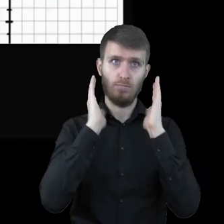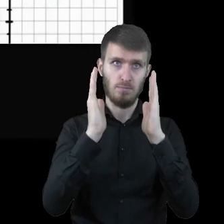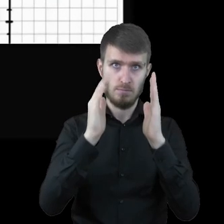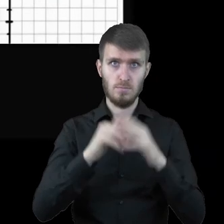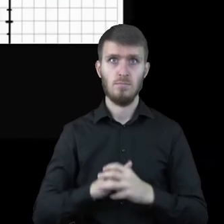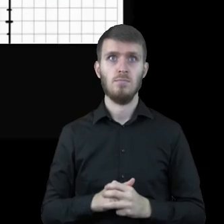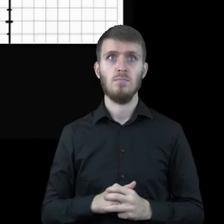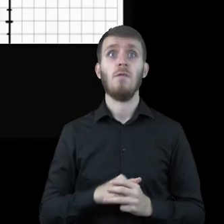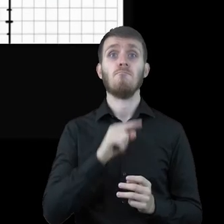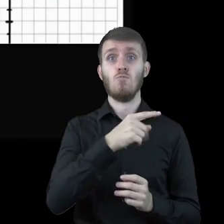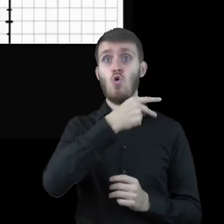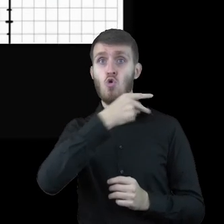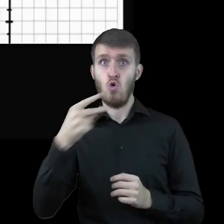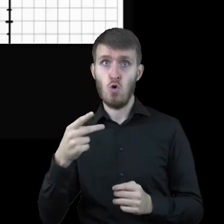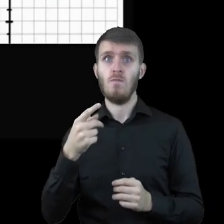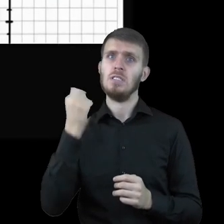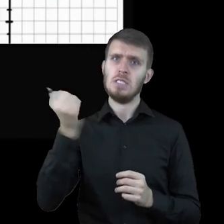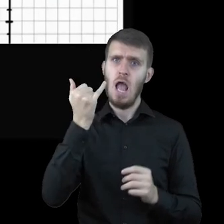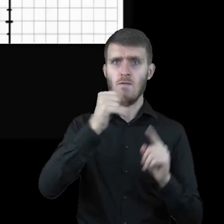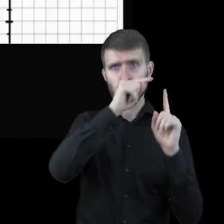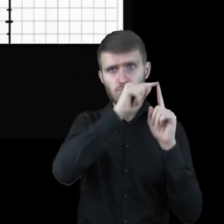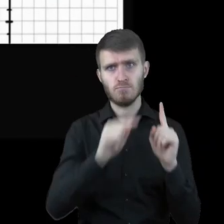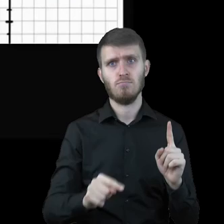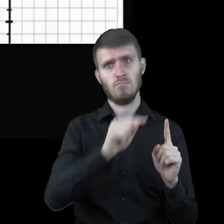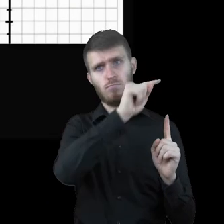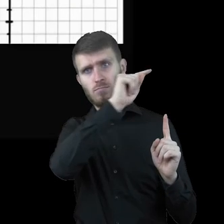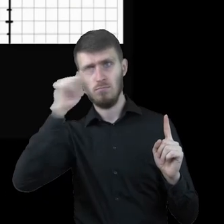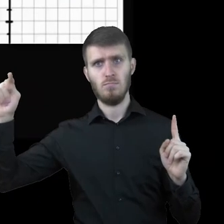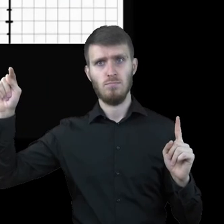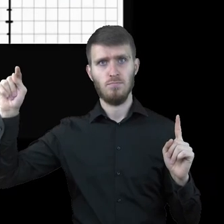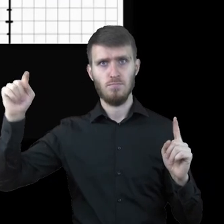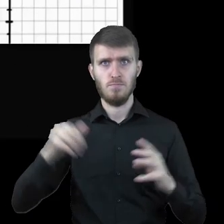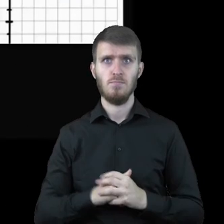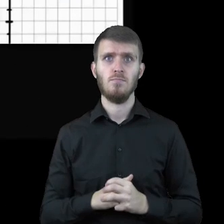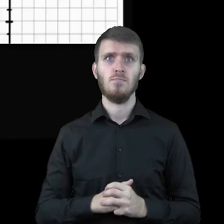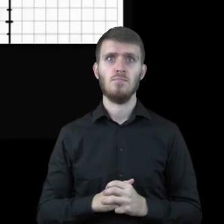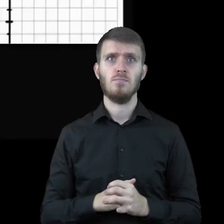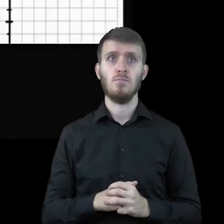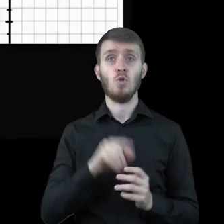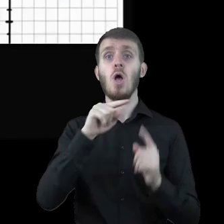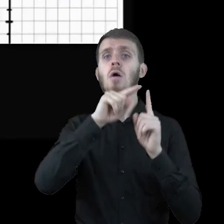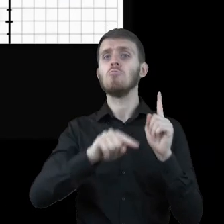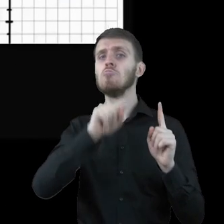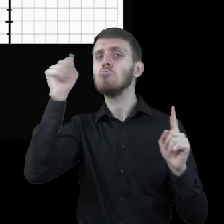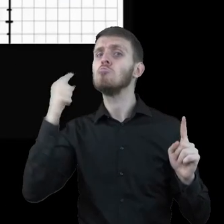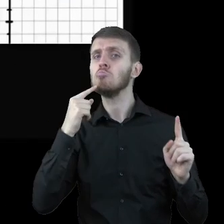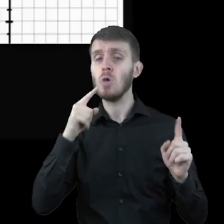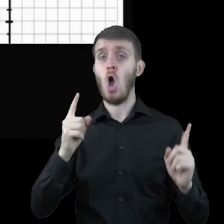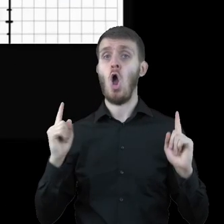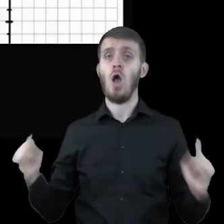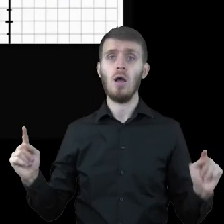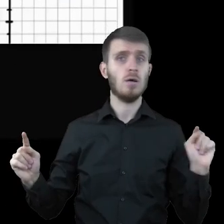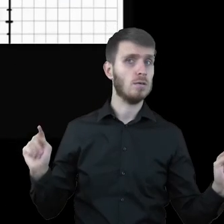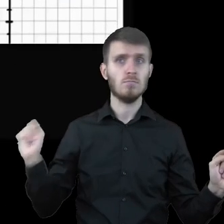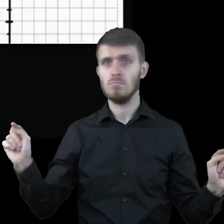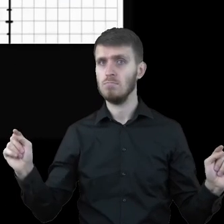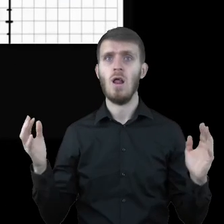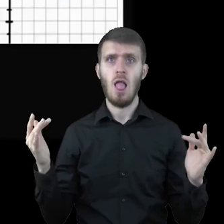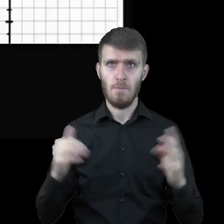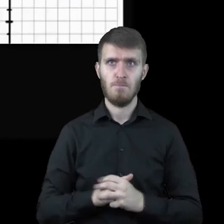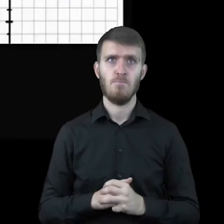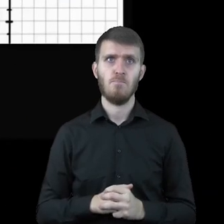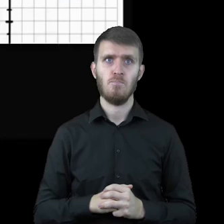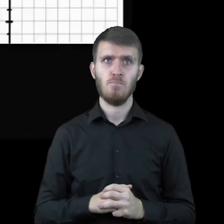no to co? To będzie pierwiastek, czyli odległość między tymi punktami, czyli to jest może